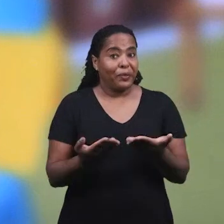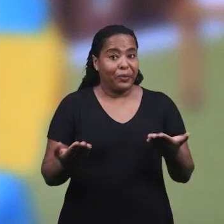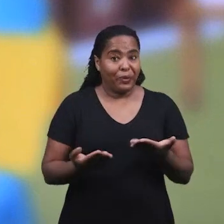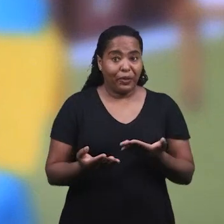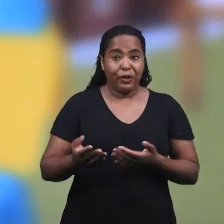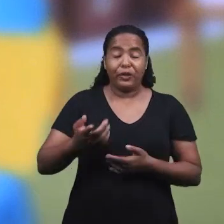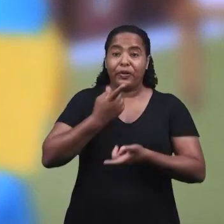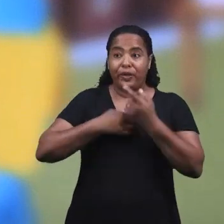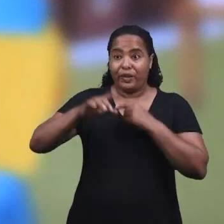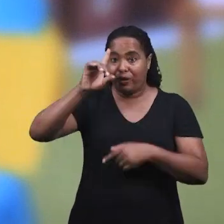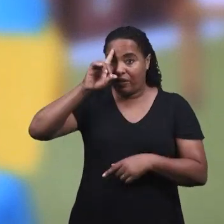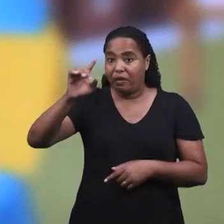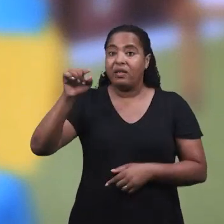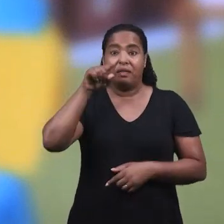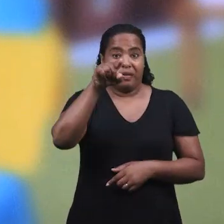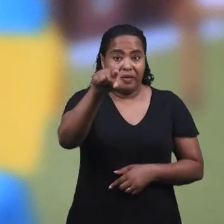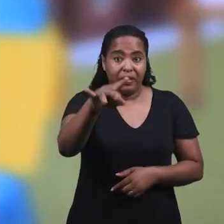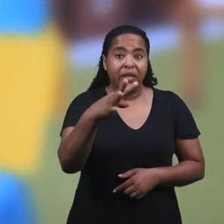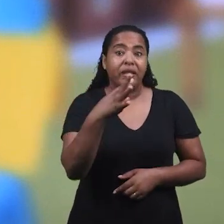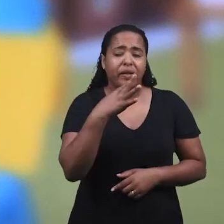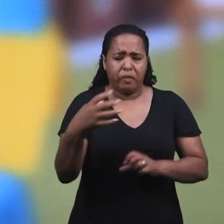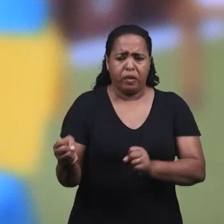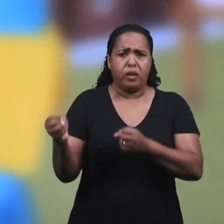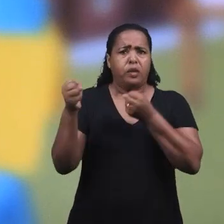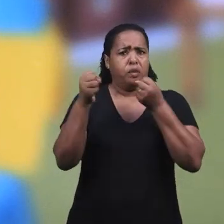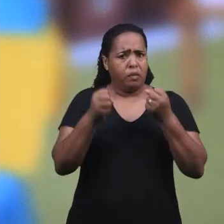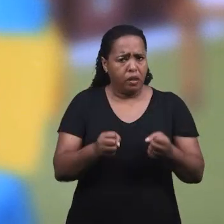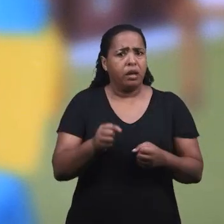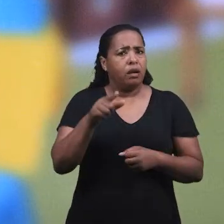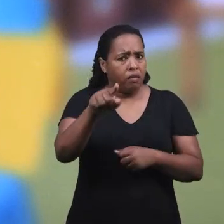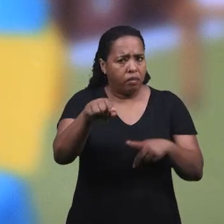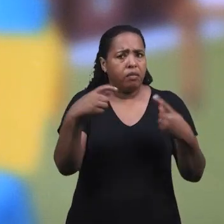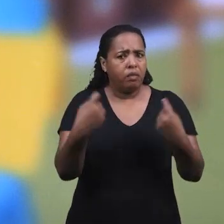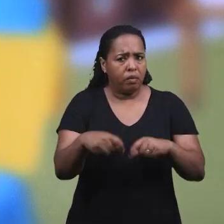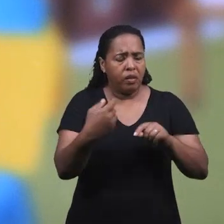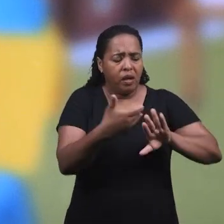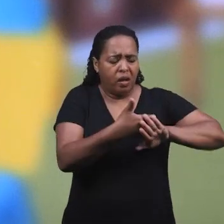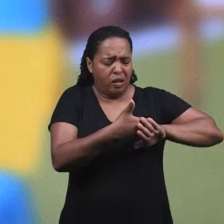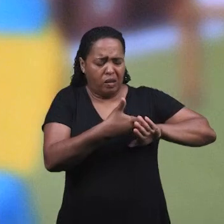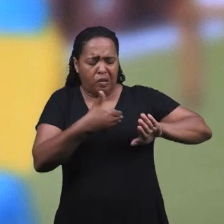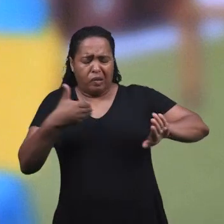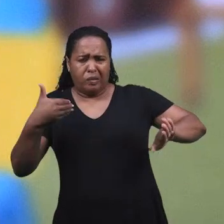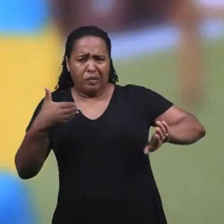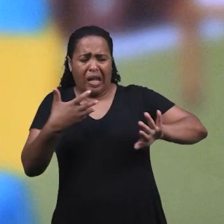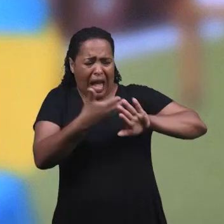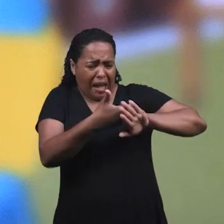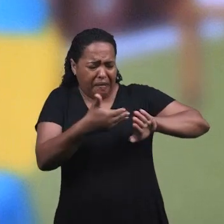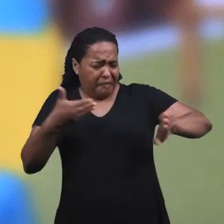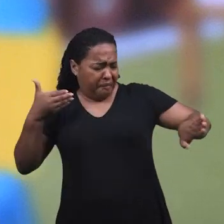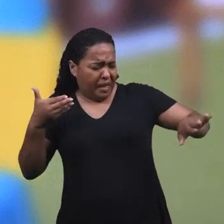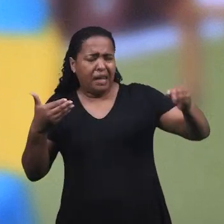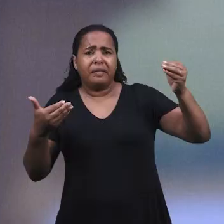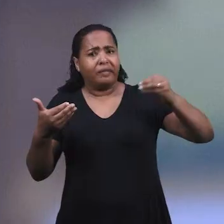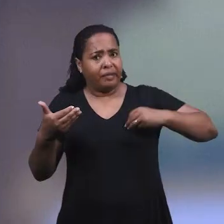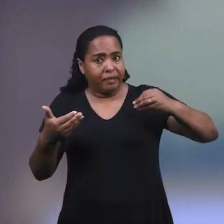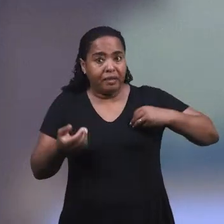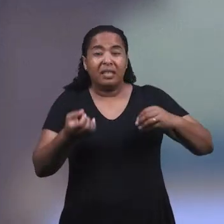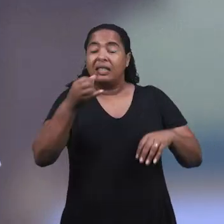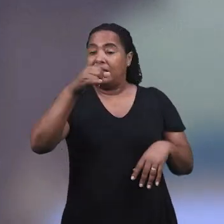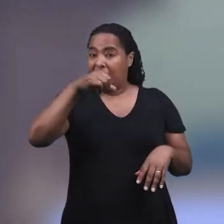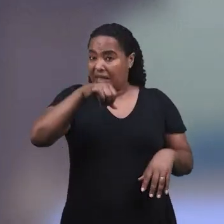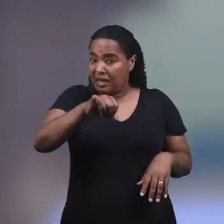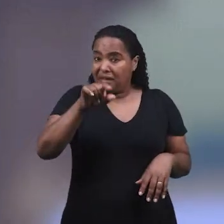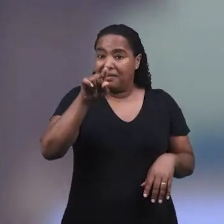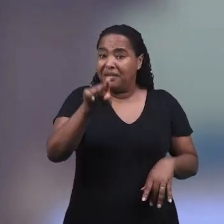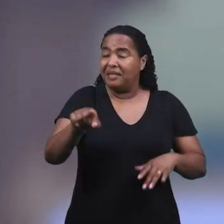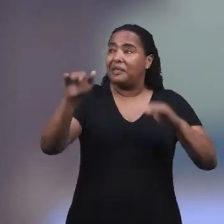veut que tu puisses connaître son pouvoir. Sanctifie ta vie. Restez éloigné du péché.